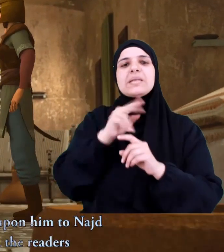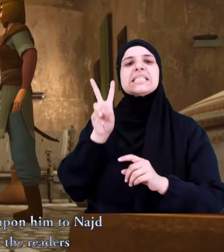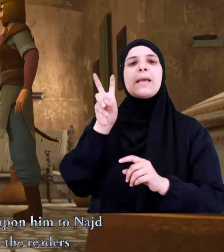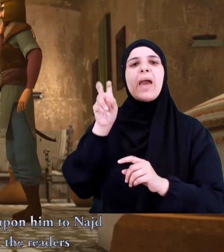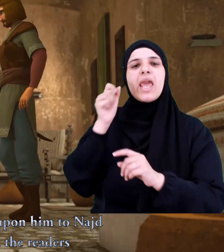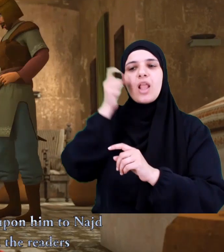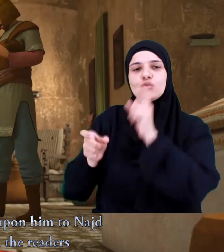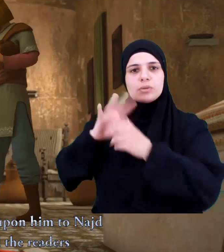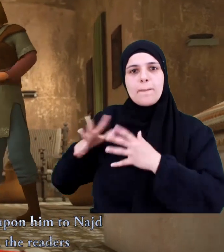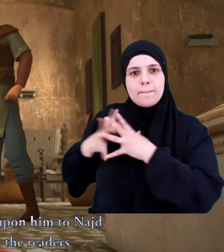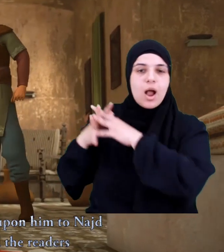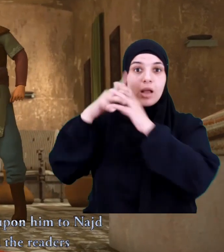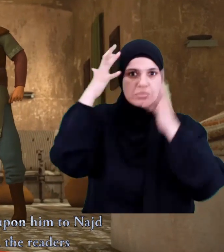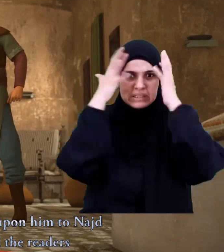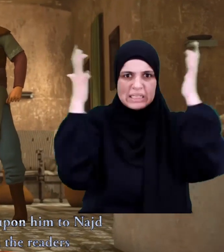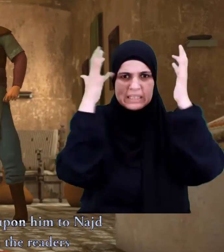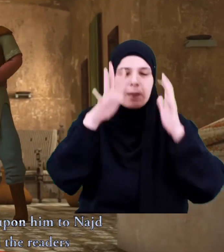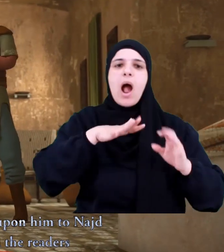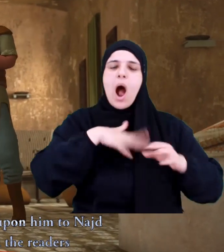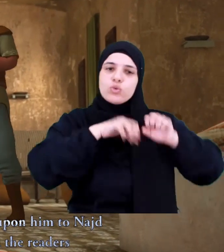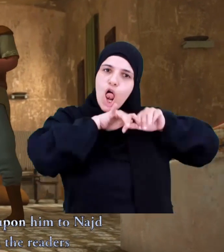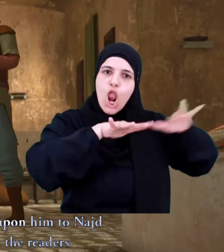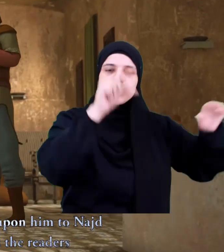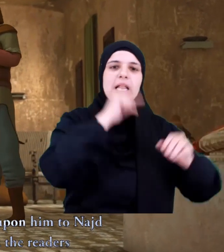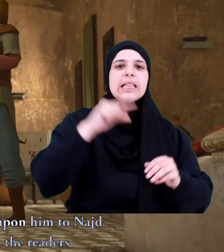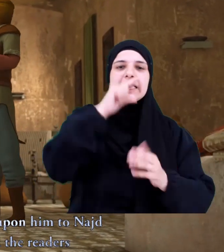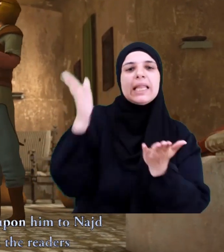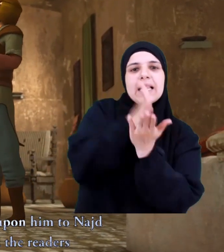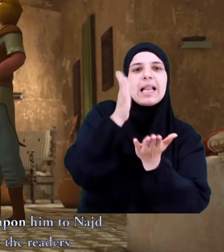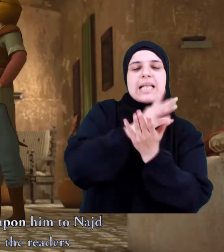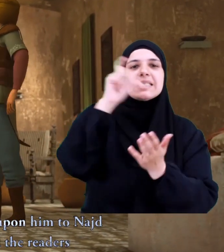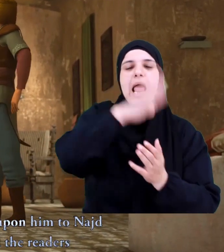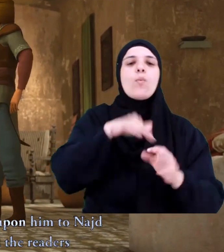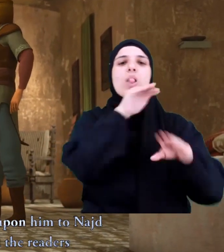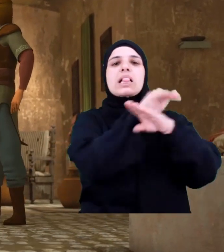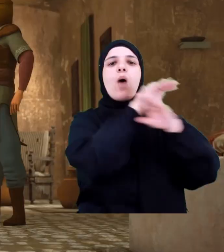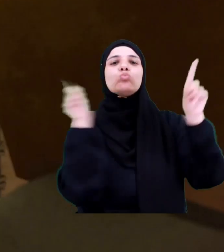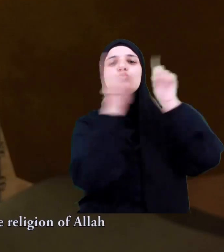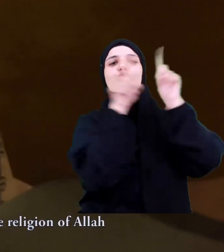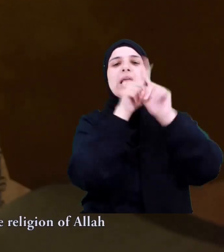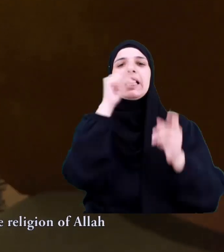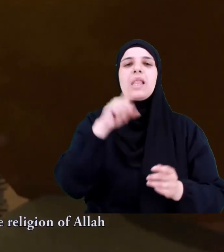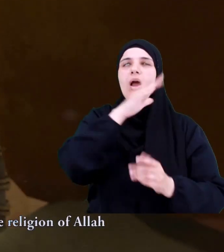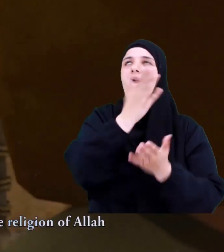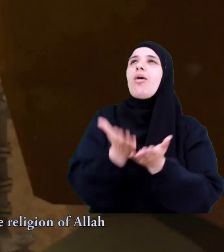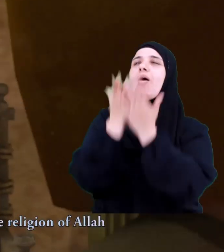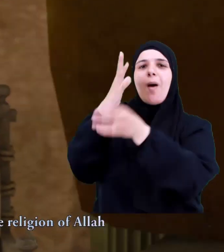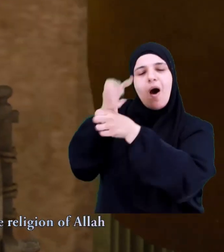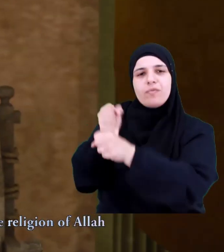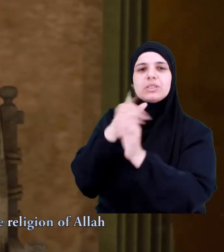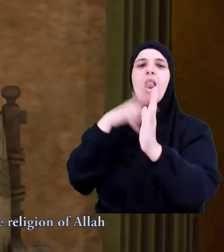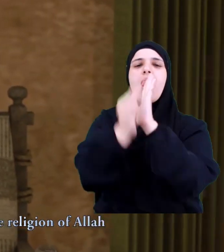من الأنصار يقال لهم القراء، لنشر الإسلام ودعوة المشركين إلى دين الله. فلينصركم